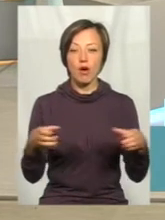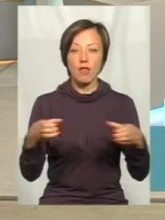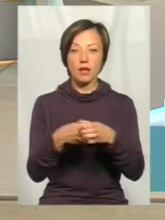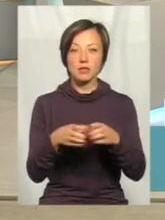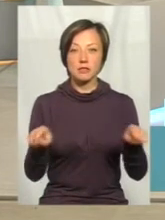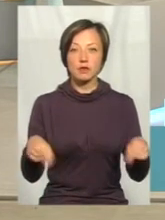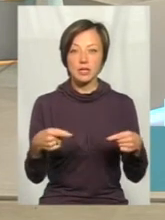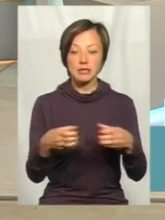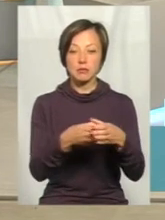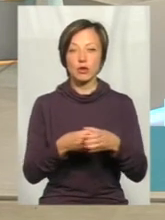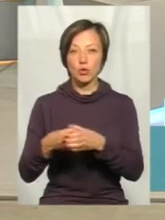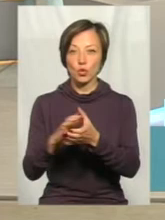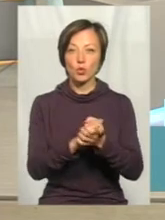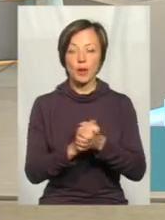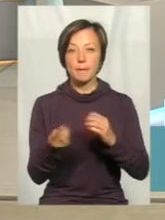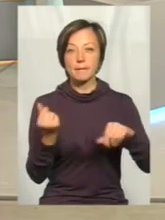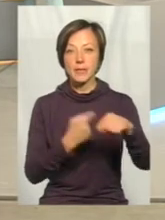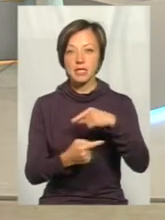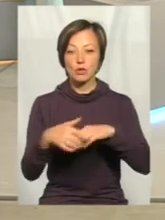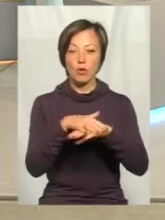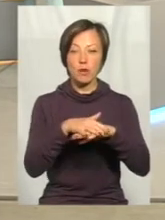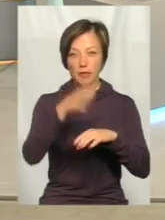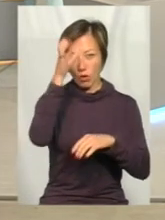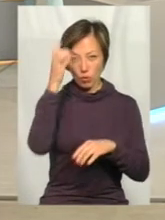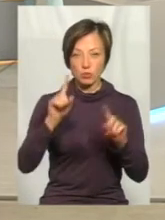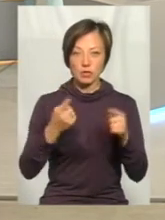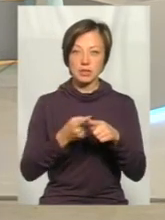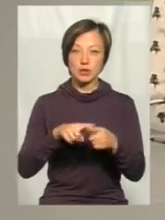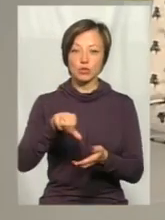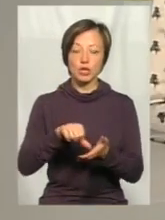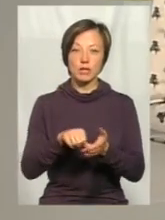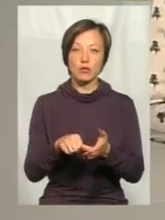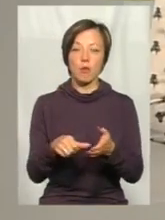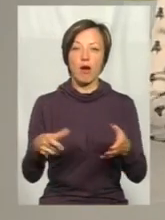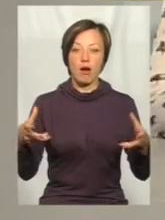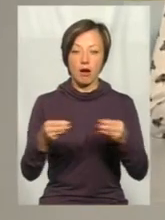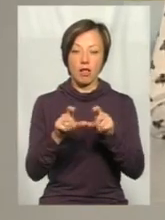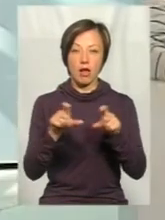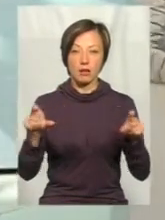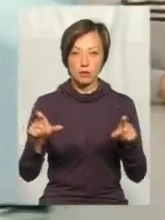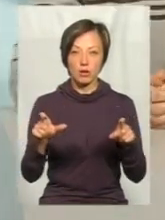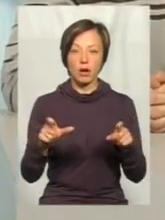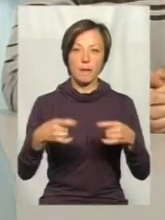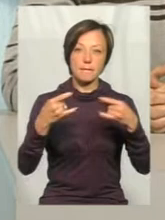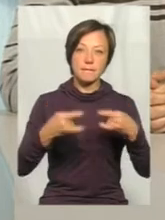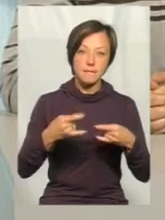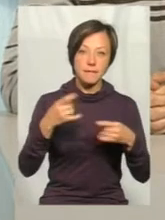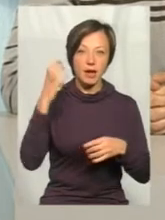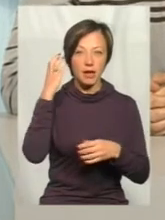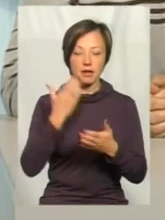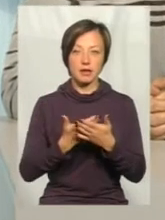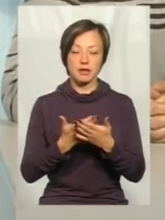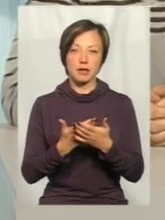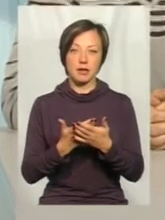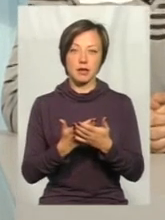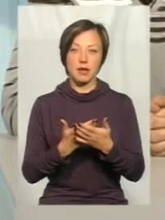яка гуртує там бізнес, громадськість, науку, тому що Хмельницький національний також є учасником кластеру, медіа